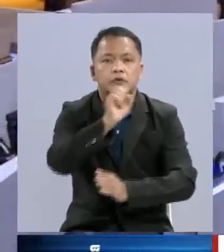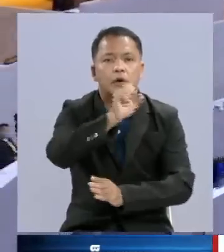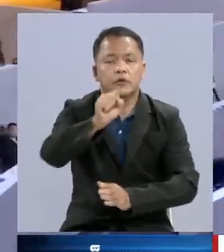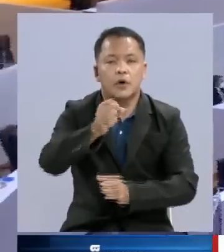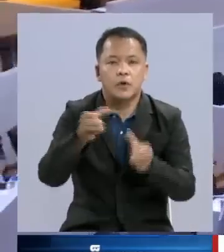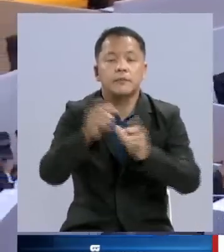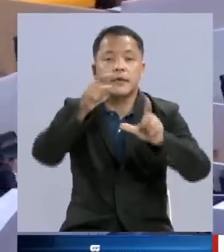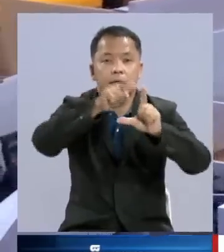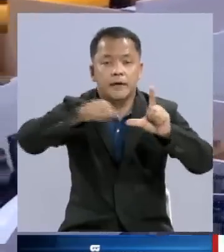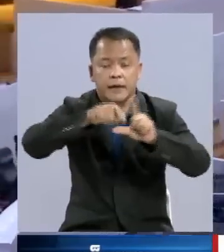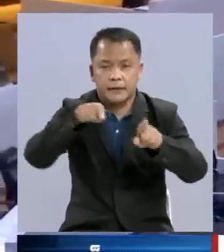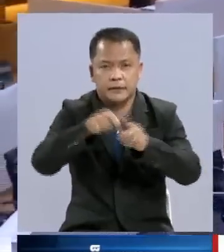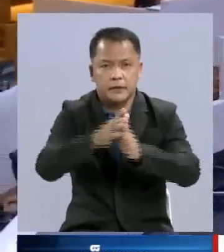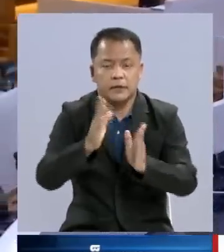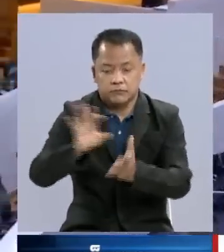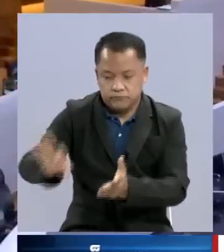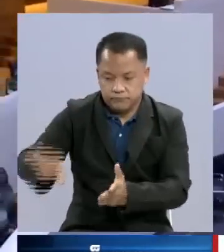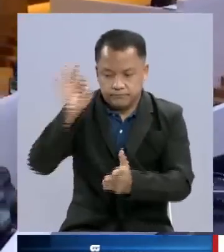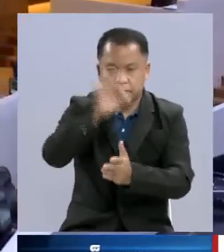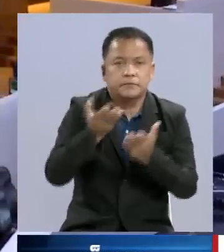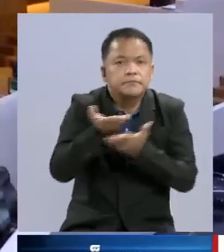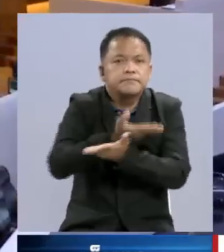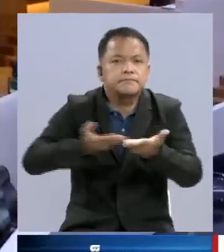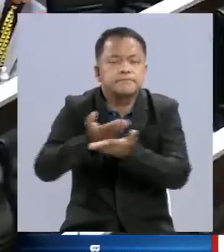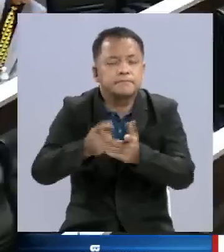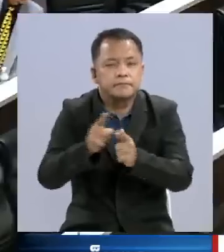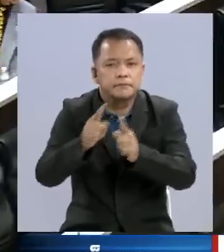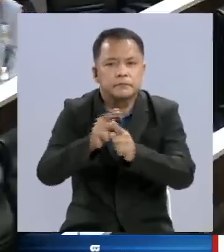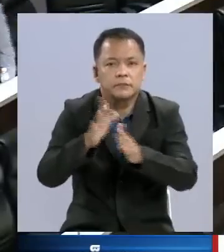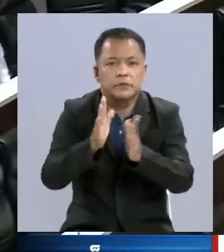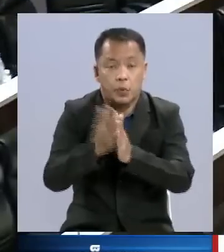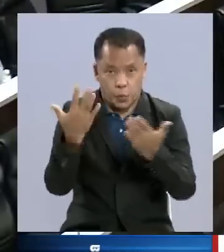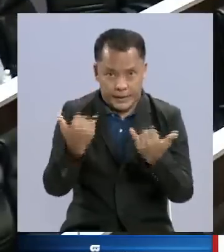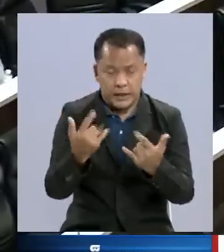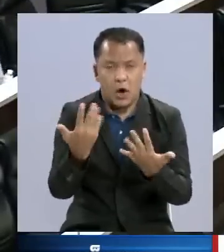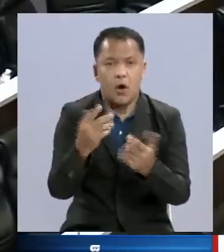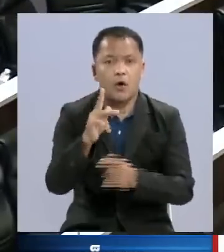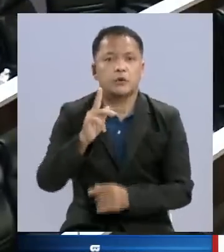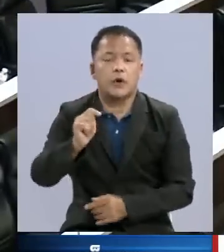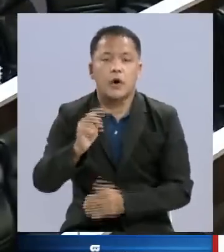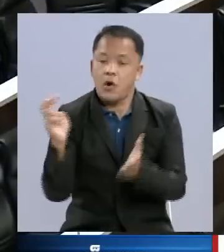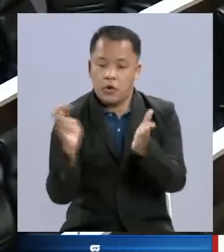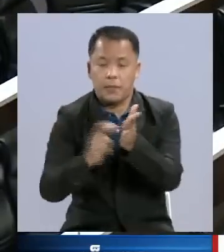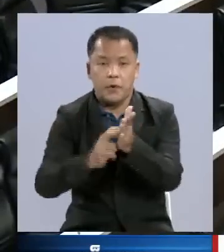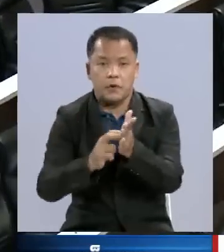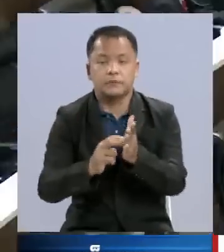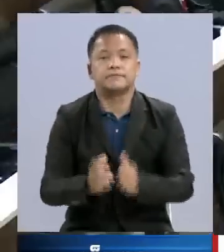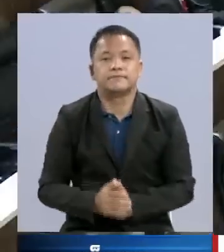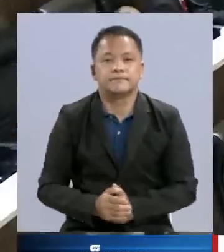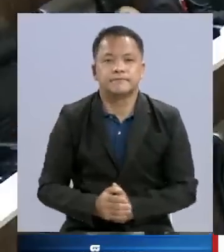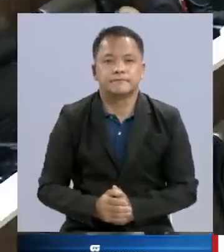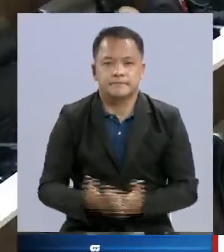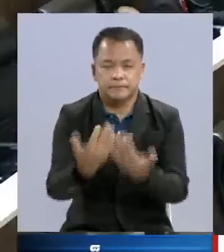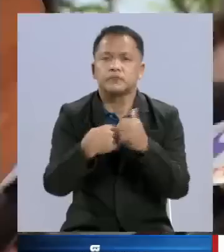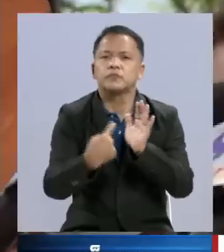ส.พรรคก้าวไกลถูกหยิบขึ้นมาพิจารณาในระหว่างที่ตอนนี้ รอกกต.รับรองผลอยู่ ใช่ครับอ